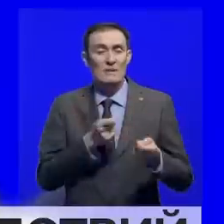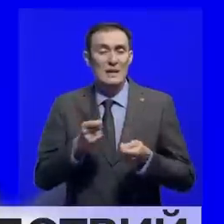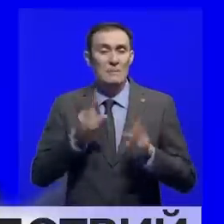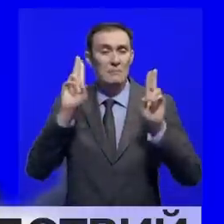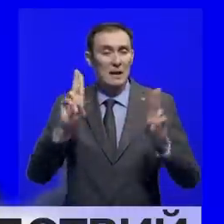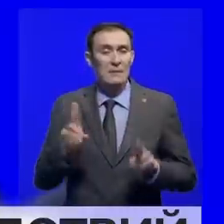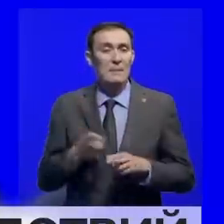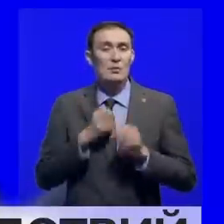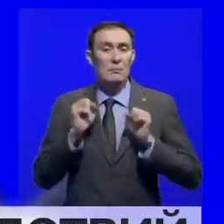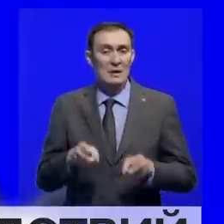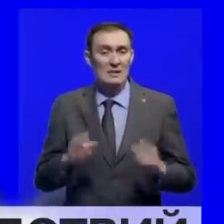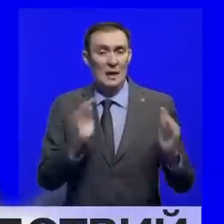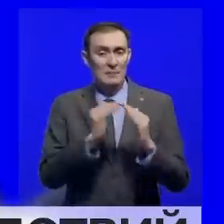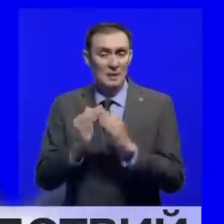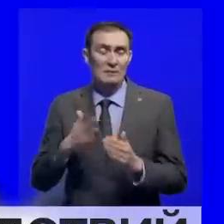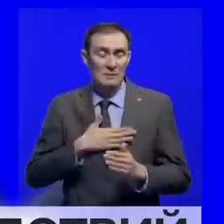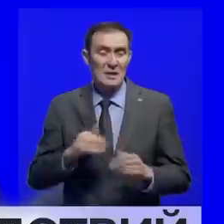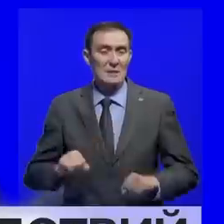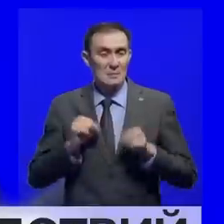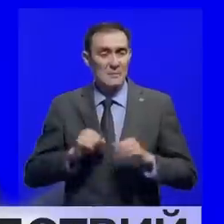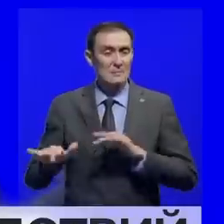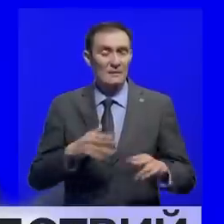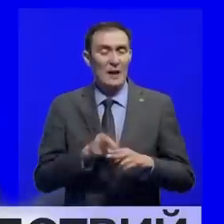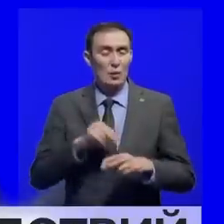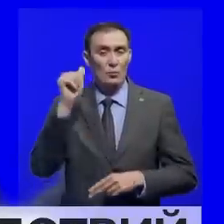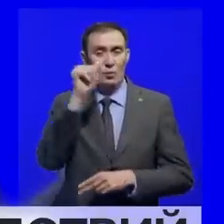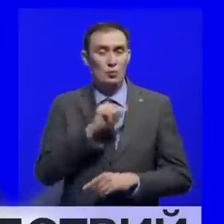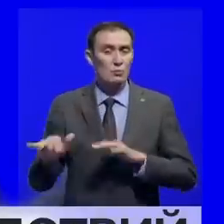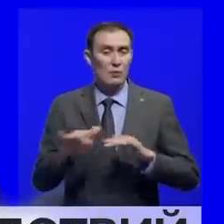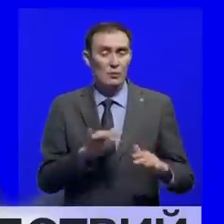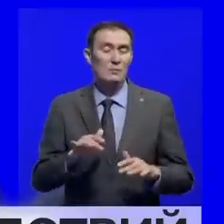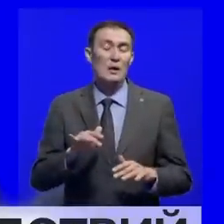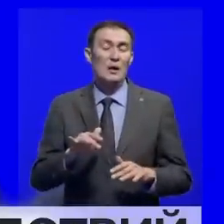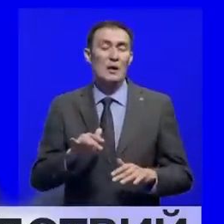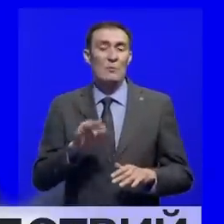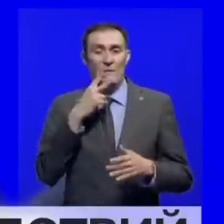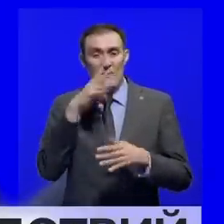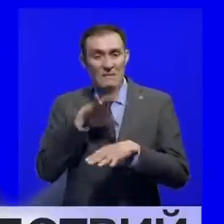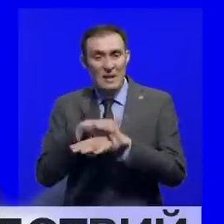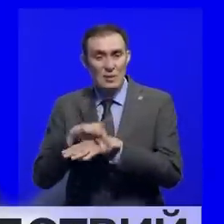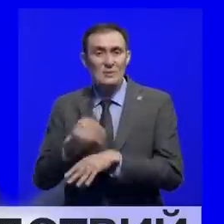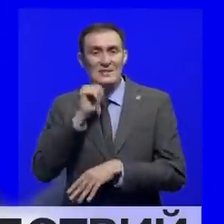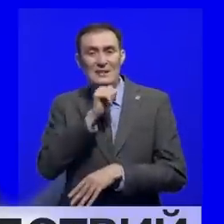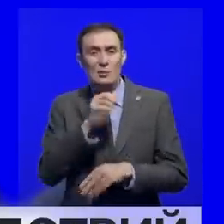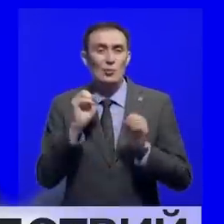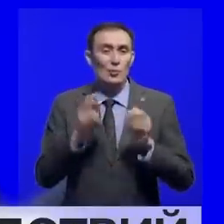безопасности объектов мы предпринимаем ряд мер в этом году проводим мероприятия по выявлению скрытых угроз возникновения